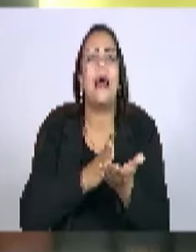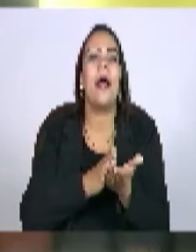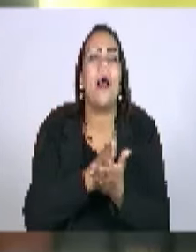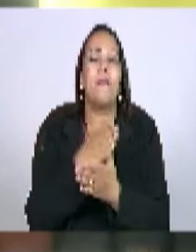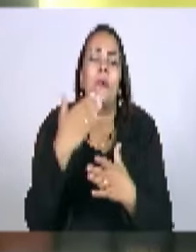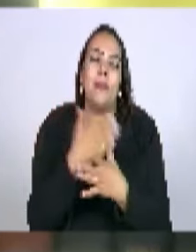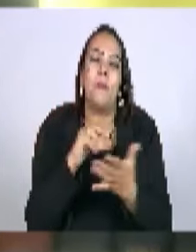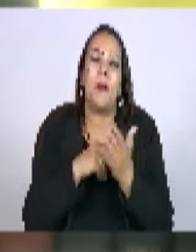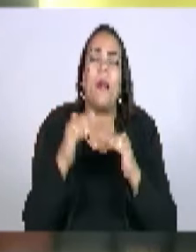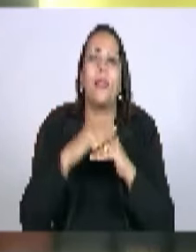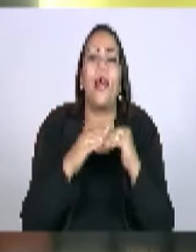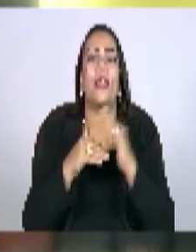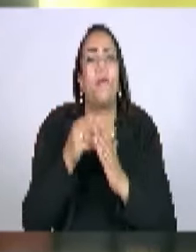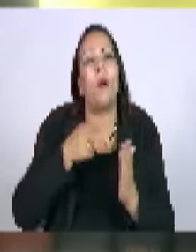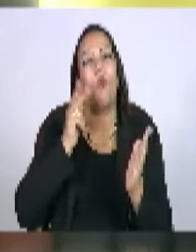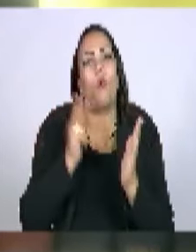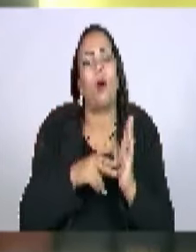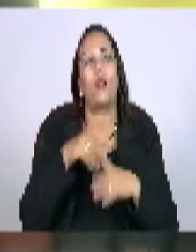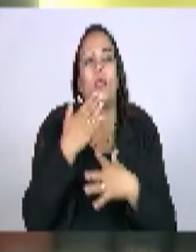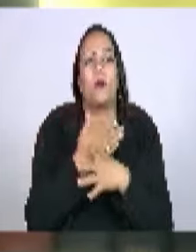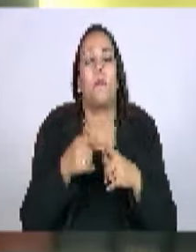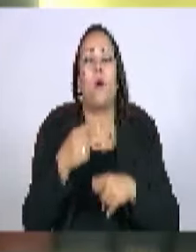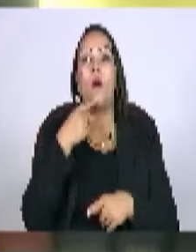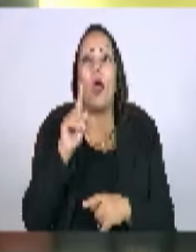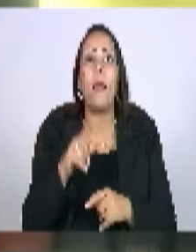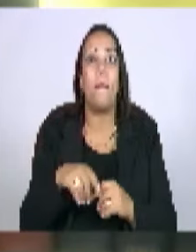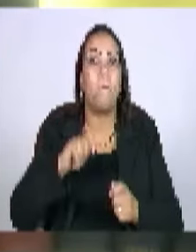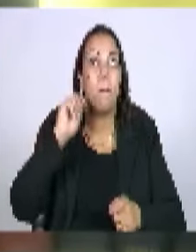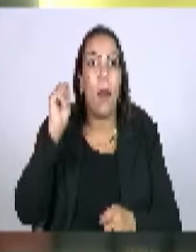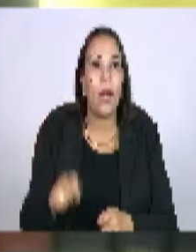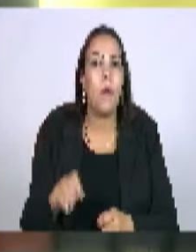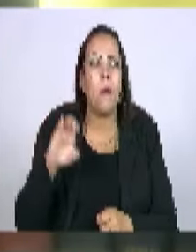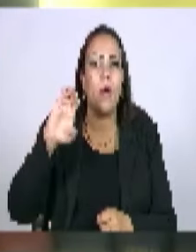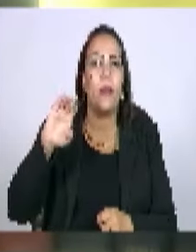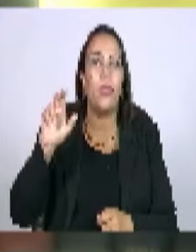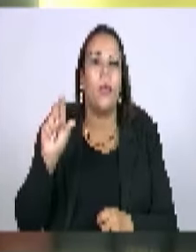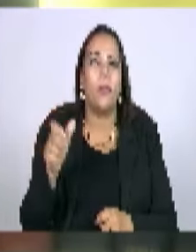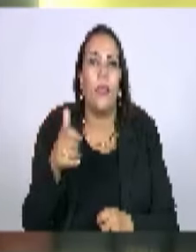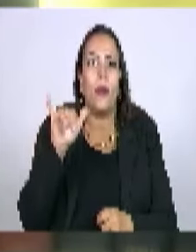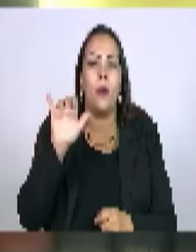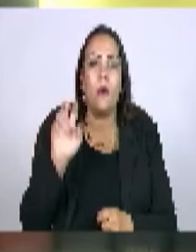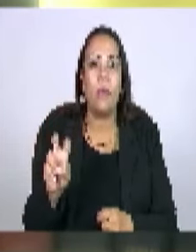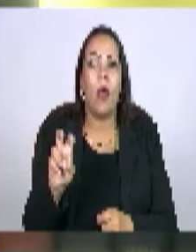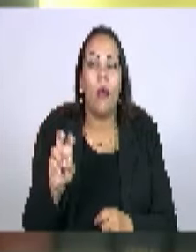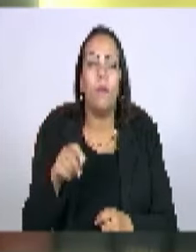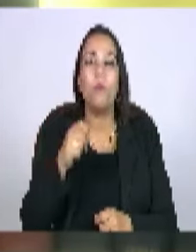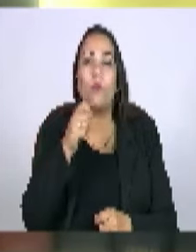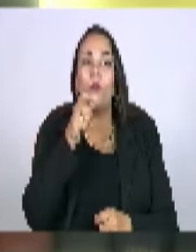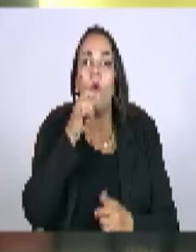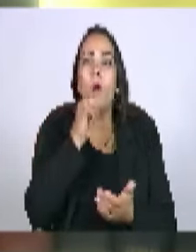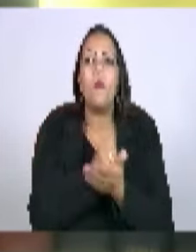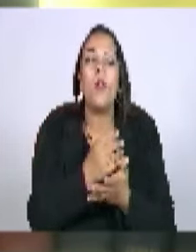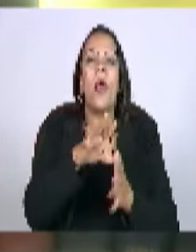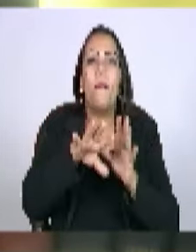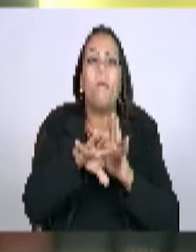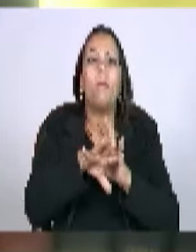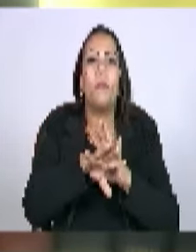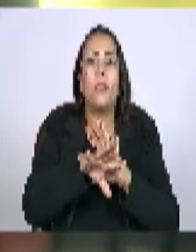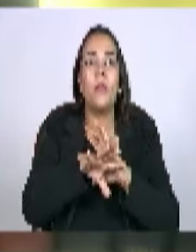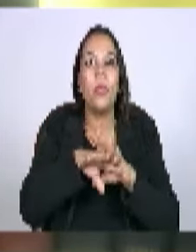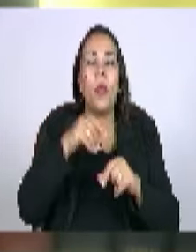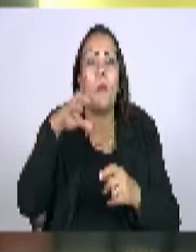او تدابير في هذا الصدد محكمه الجنايه الدوليه بتعتمد على ما تقوم به الدول